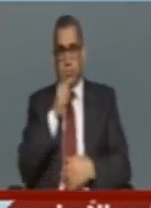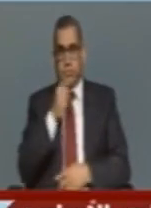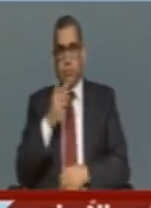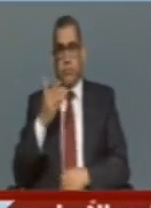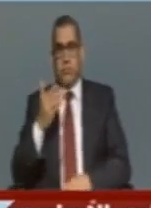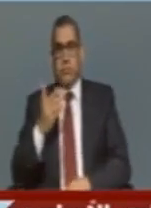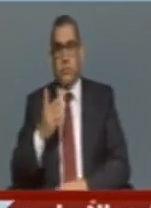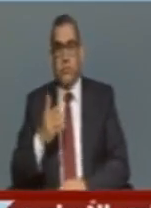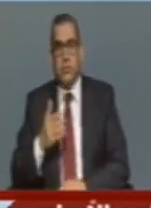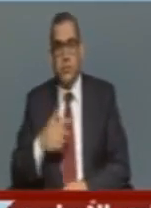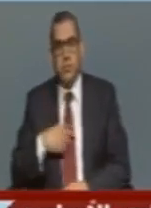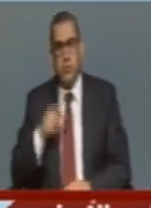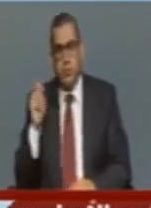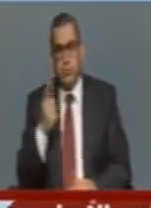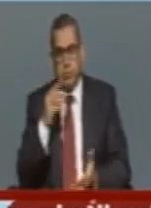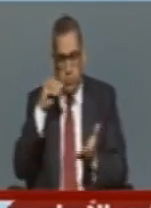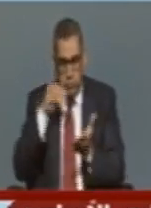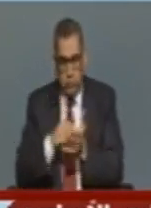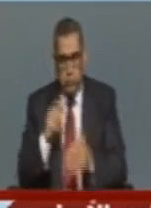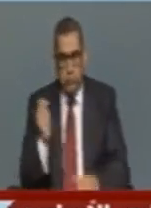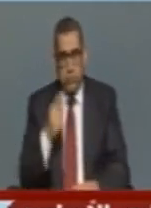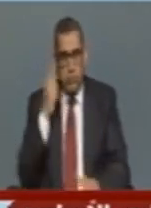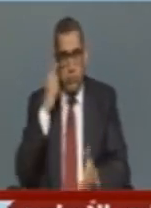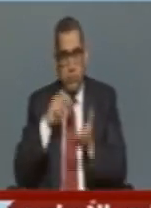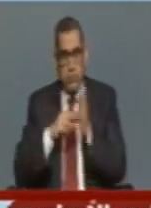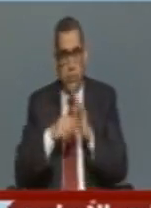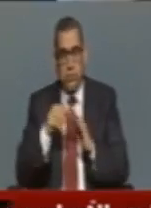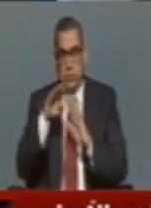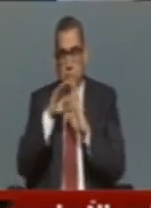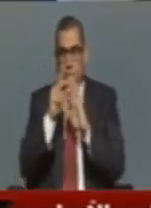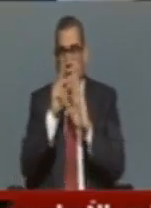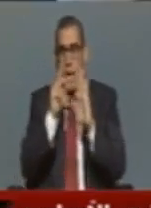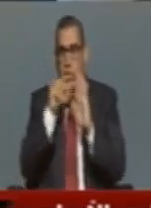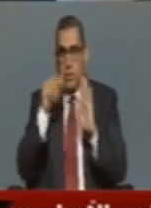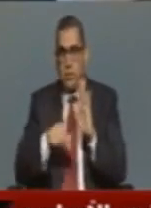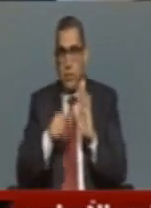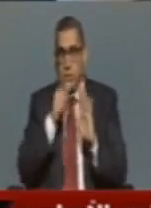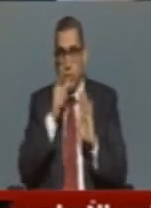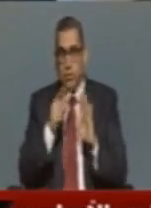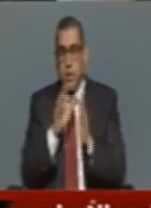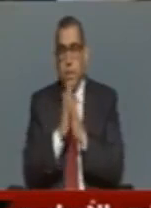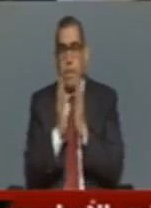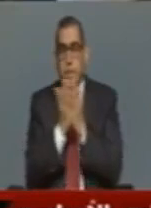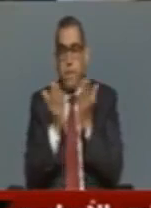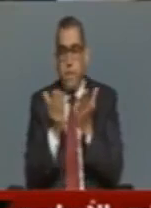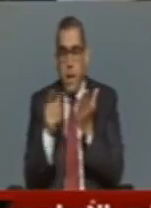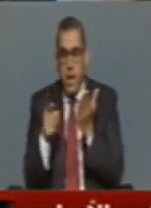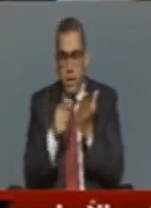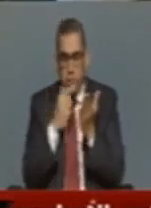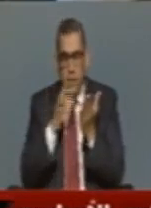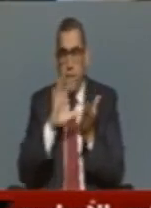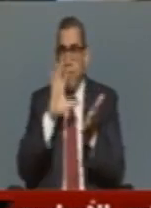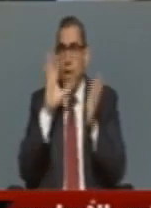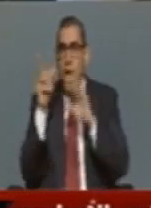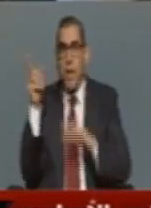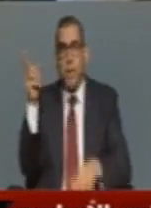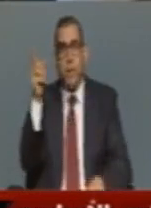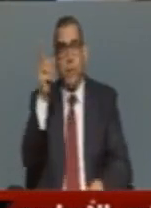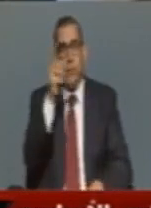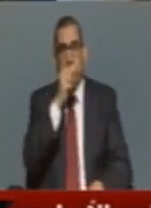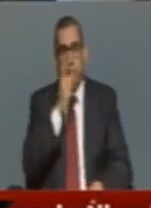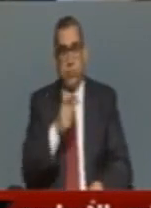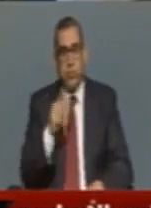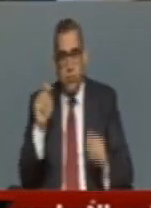طول بدانا طلعوا 3 توصيات. الحقيقه النماذج التعليميه كلها في العالم بتقول الاسراع في